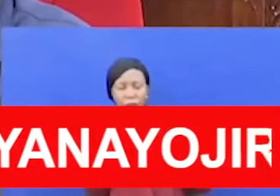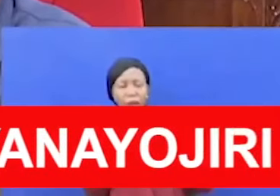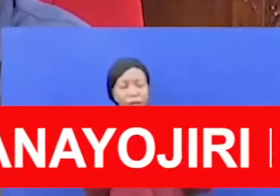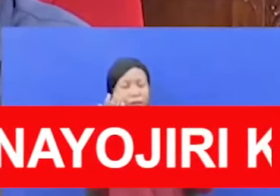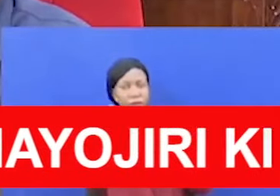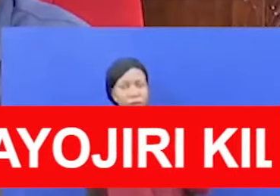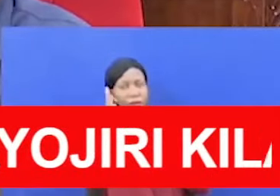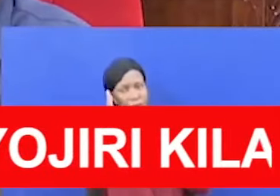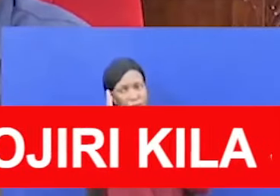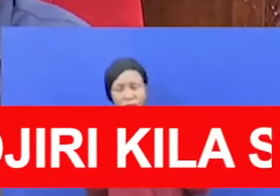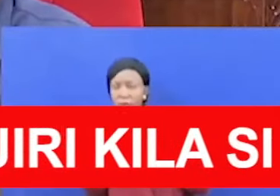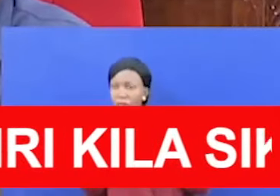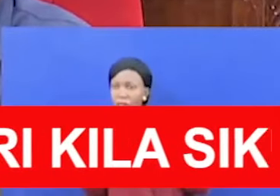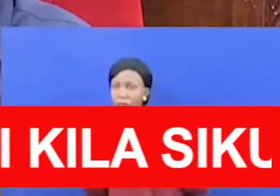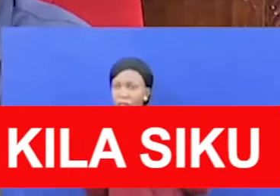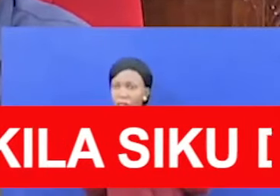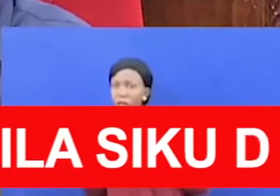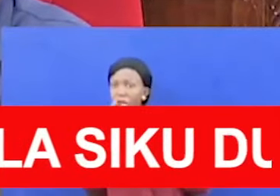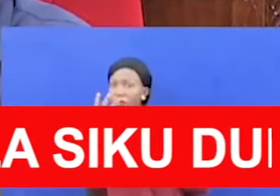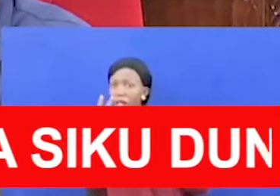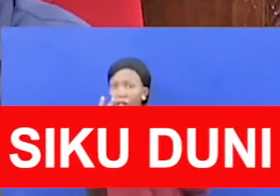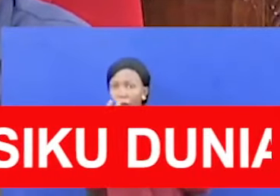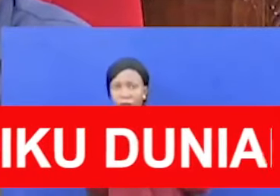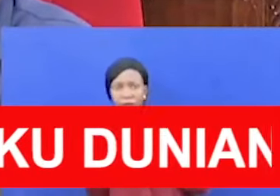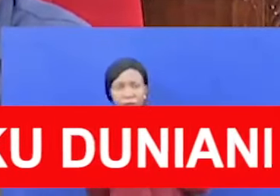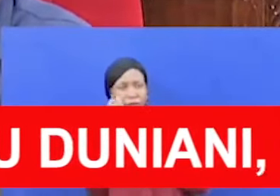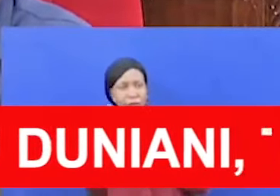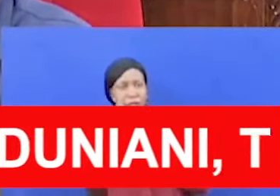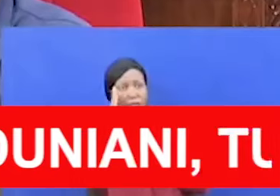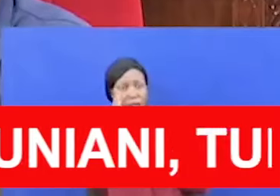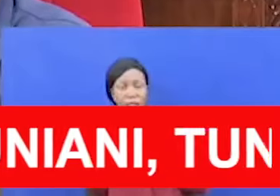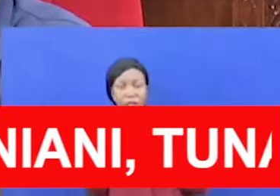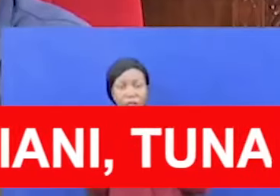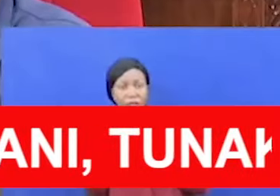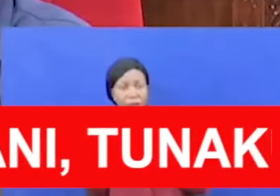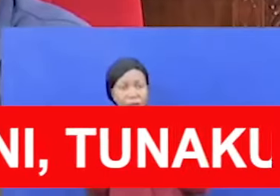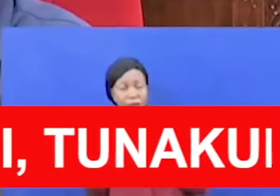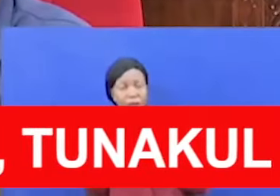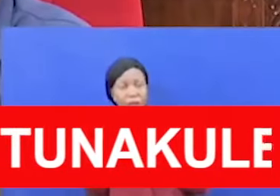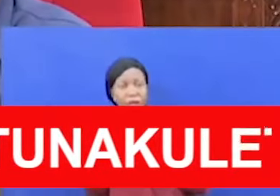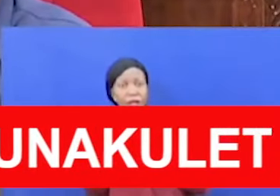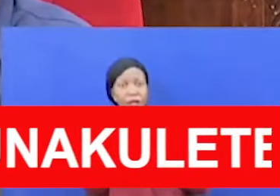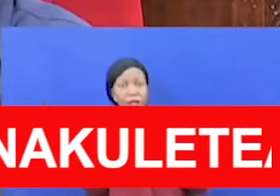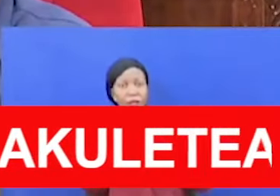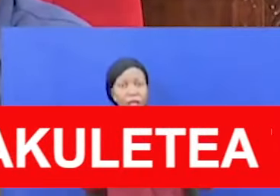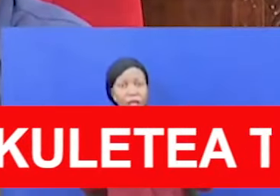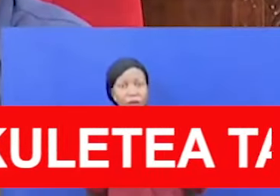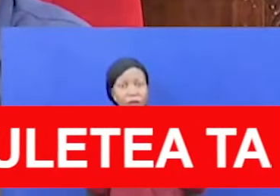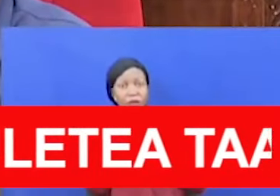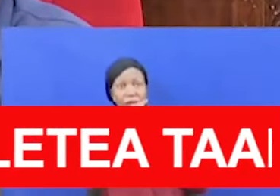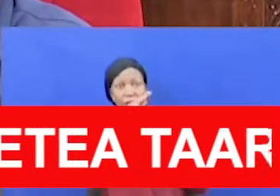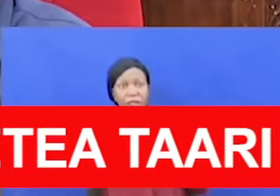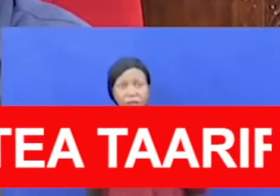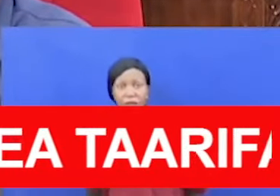hili. Unaposema siku tano, why serikali ina confess kwamba mtandao umefikia 80% tu? Siku tano